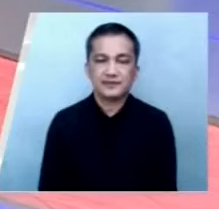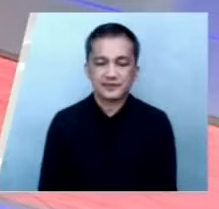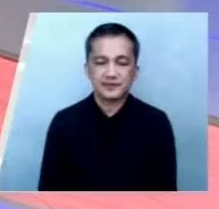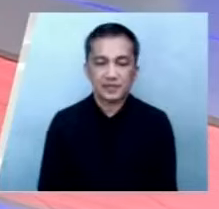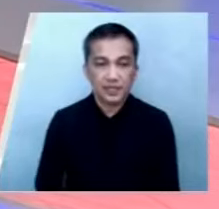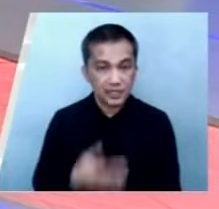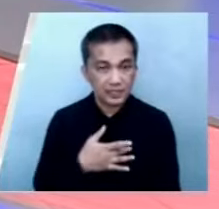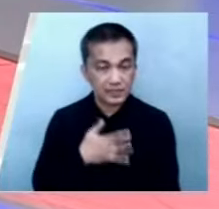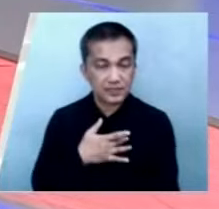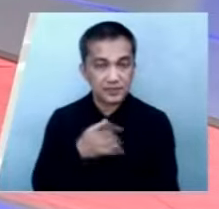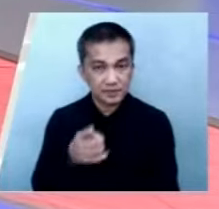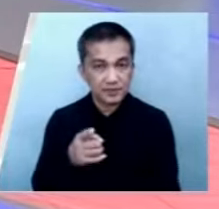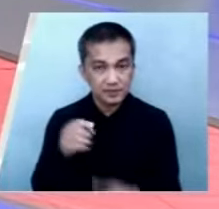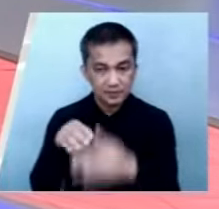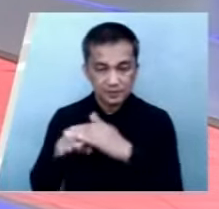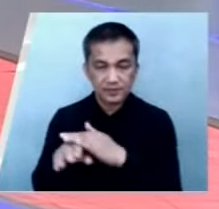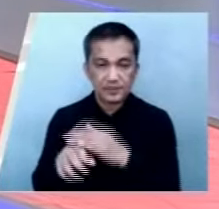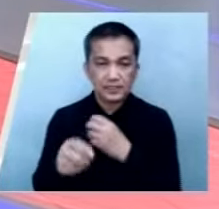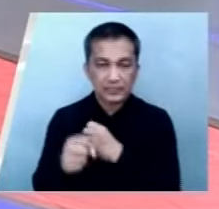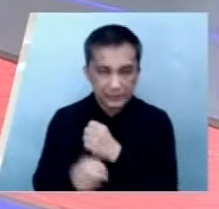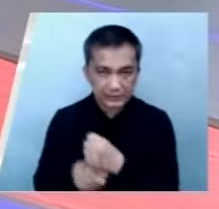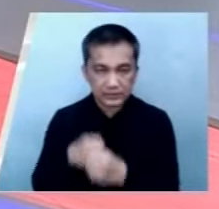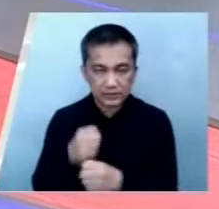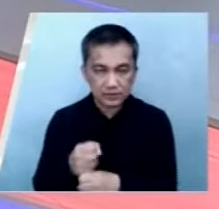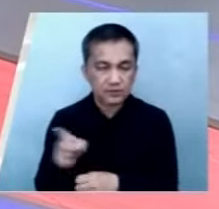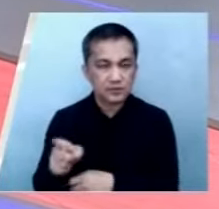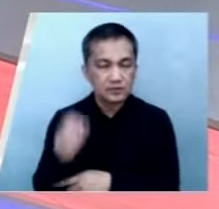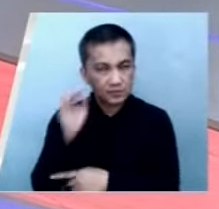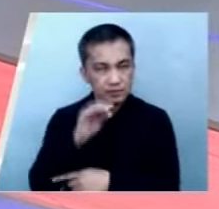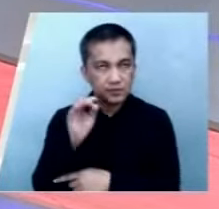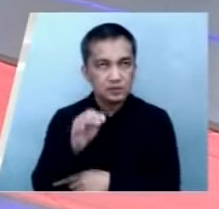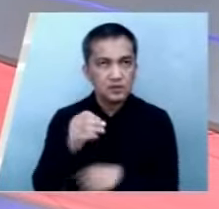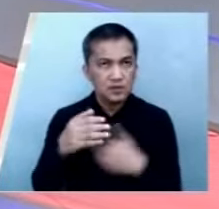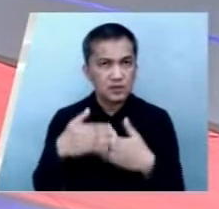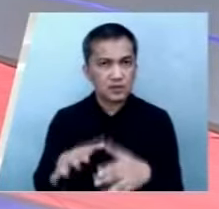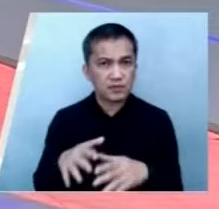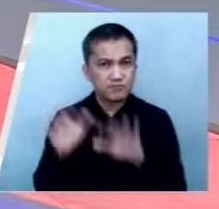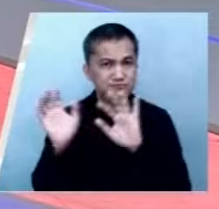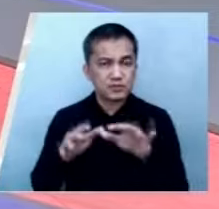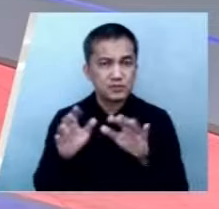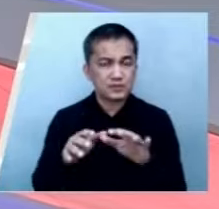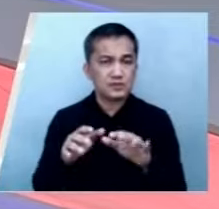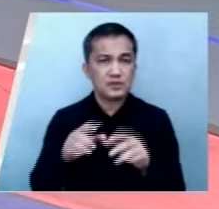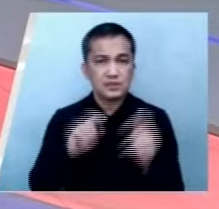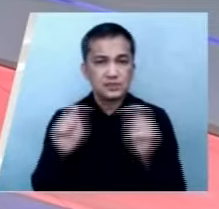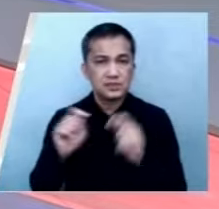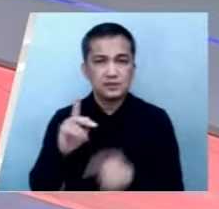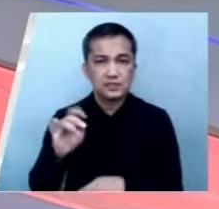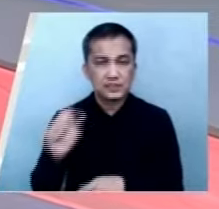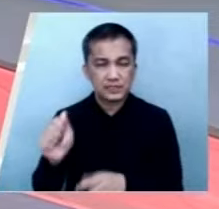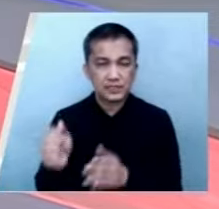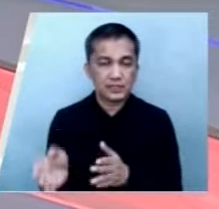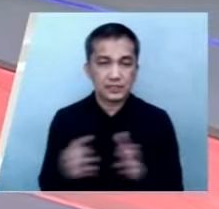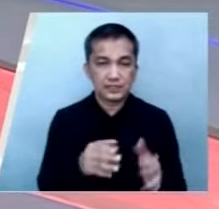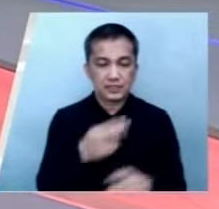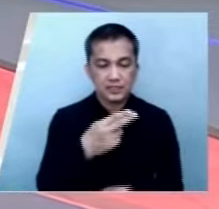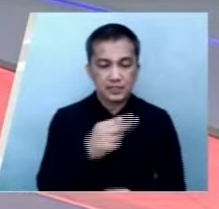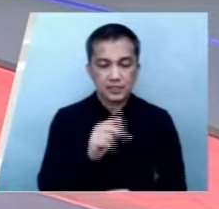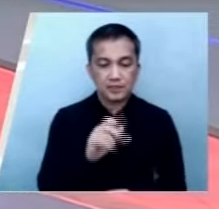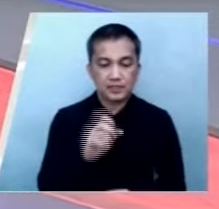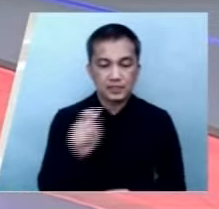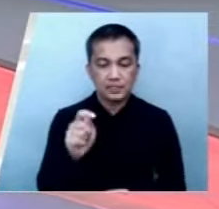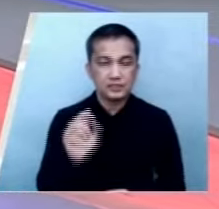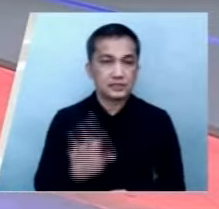mga pinagdaraan ng hirap ng ating mga kababayan pagkatapos manalasa ng Super Typhoon Karina at Habagat. Para po sa kanila